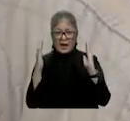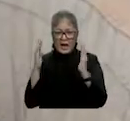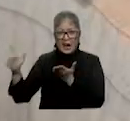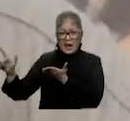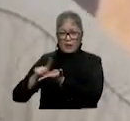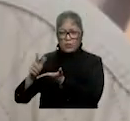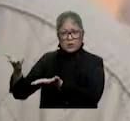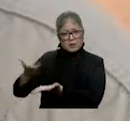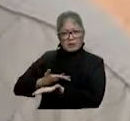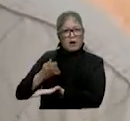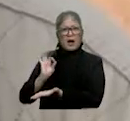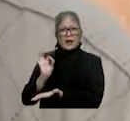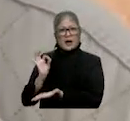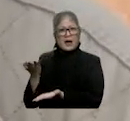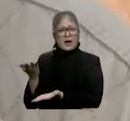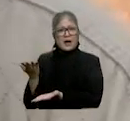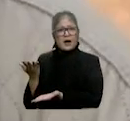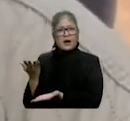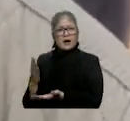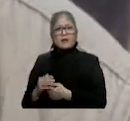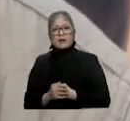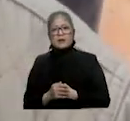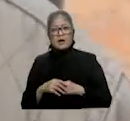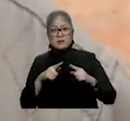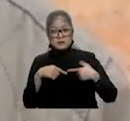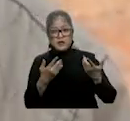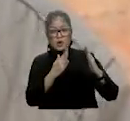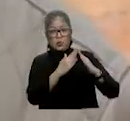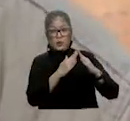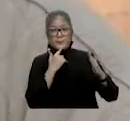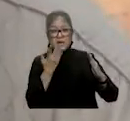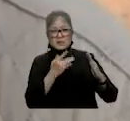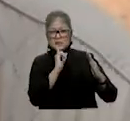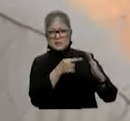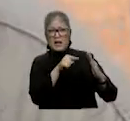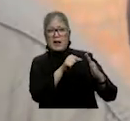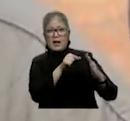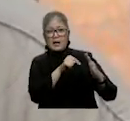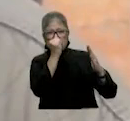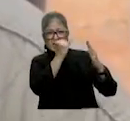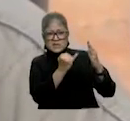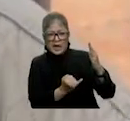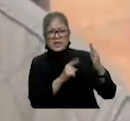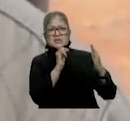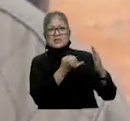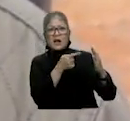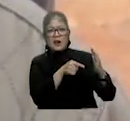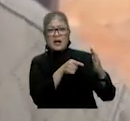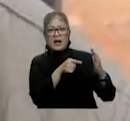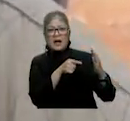1-2. Tapi cara pembangunan dia salah. Salah di mana? Kepala besar, kaki